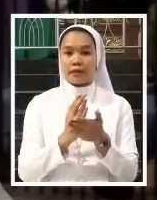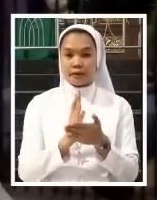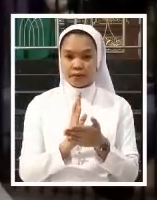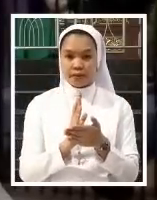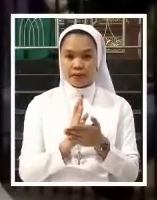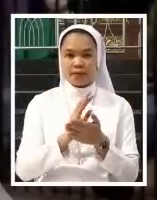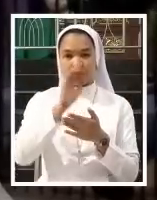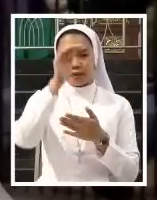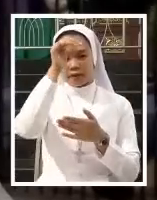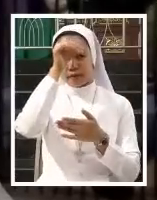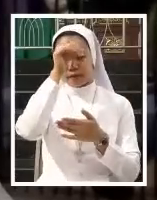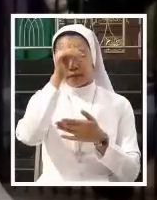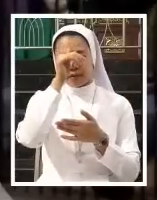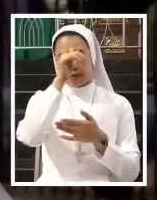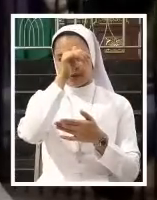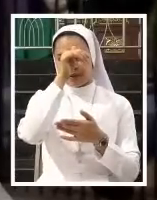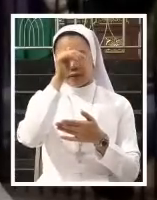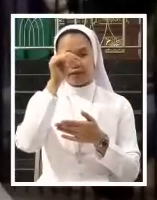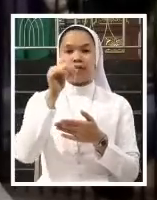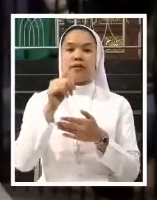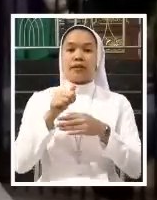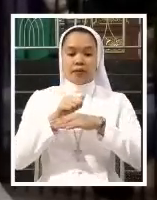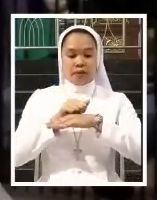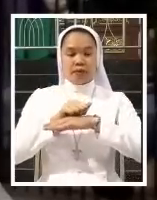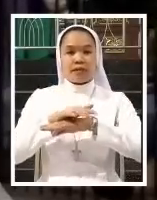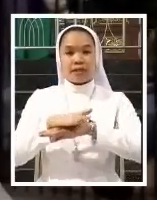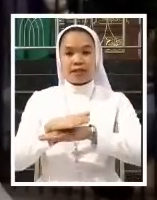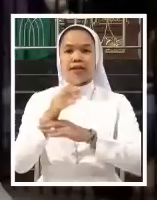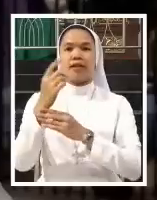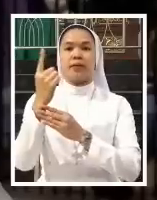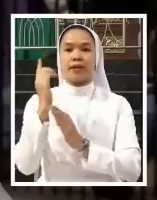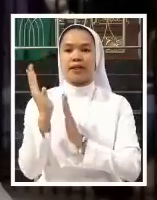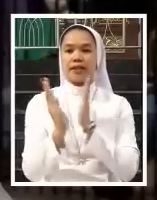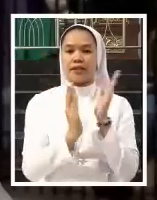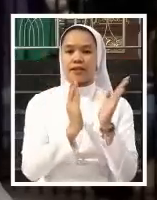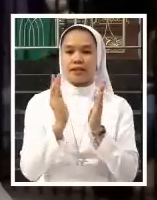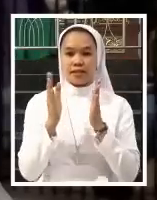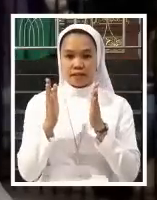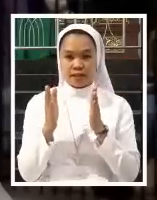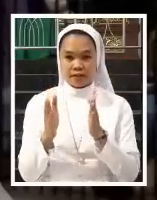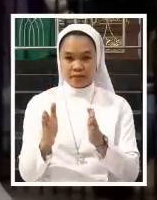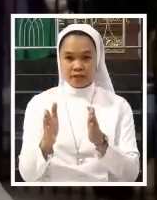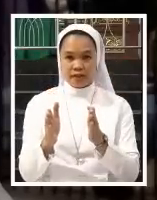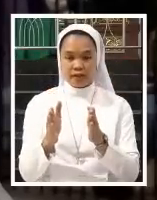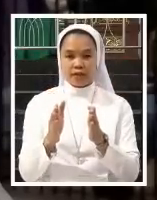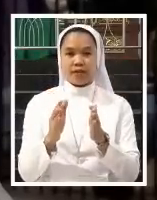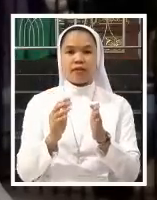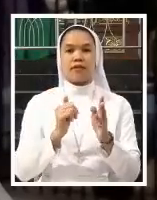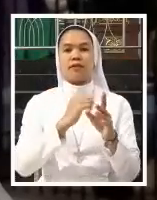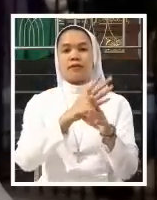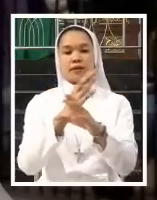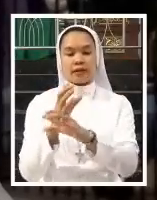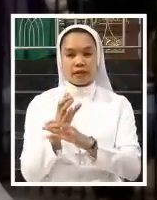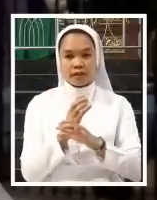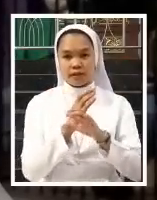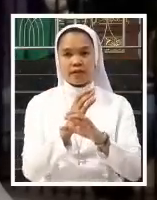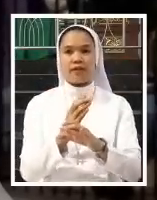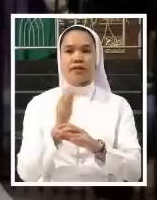paglahid, asin pagsugo nin sarong surgoon, na maranga kan sa iyang